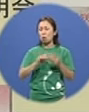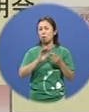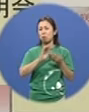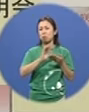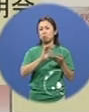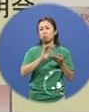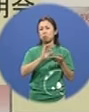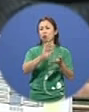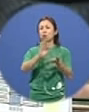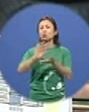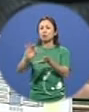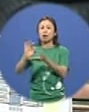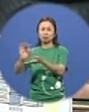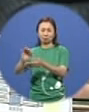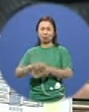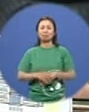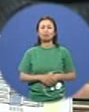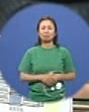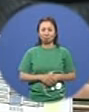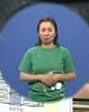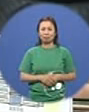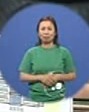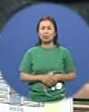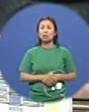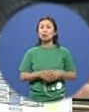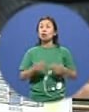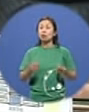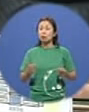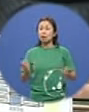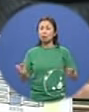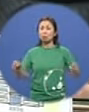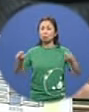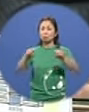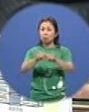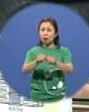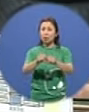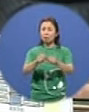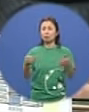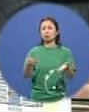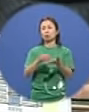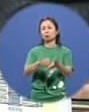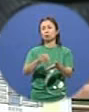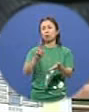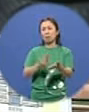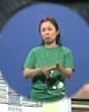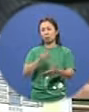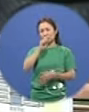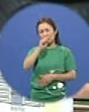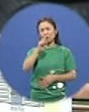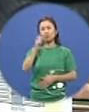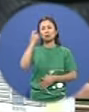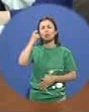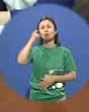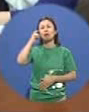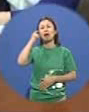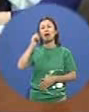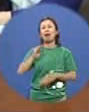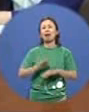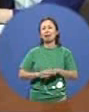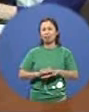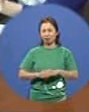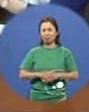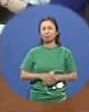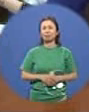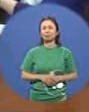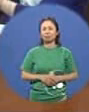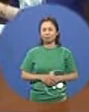お届けするとでそれによってねま総子相合になって就職が決まればいいまこういう考え方ですねはいなるほどはいそして